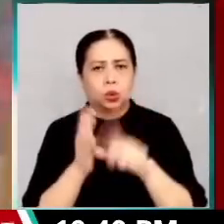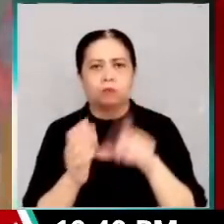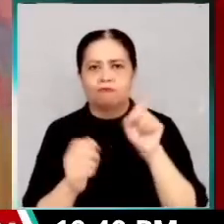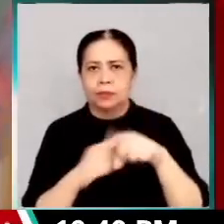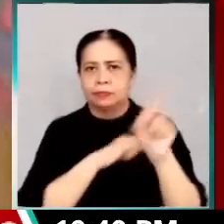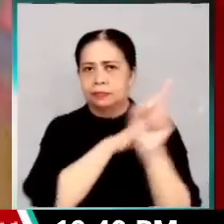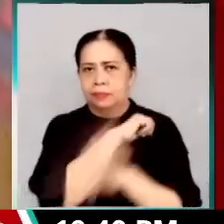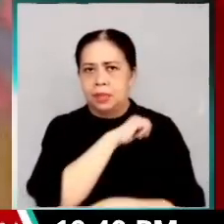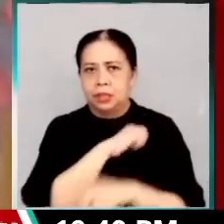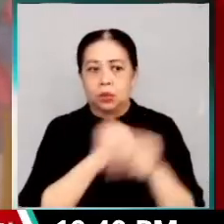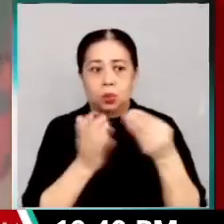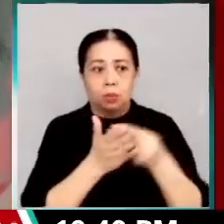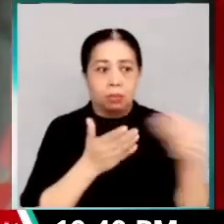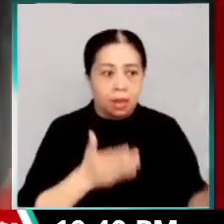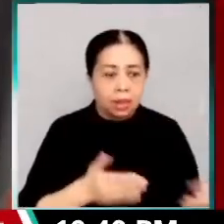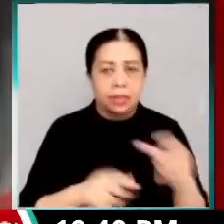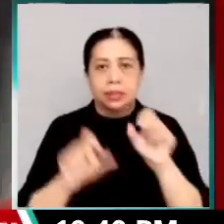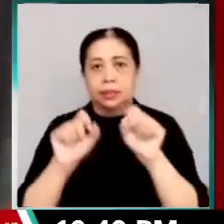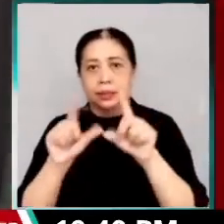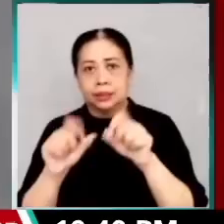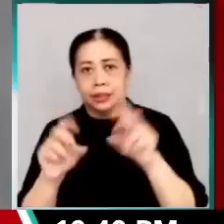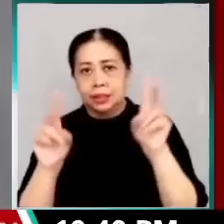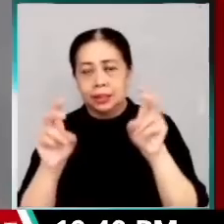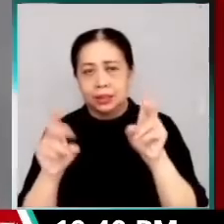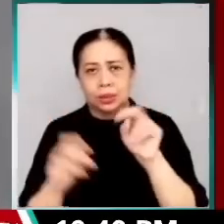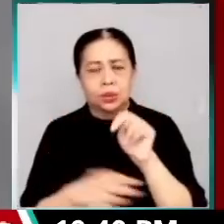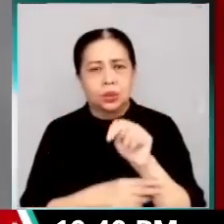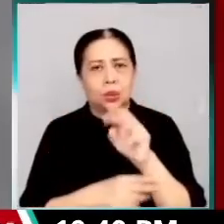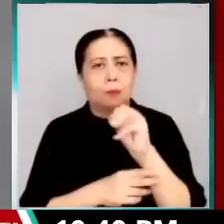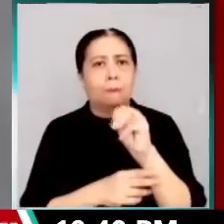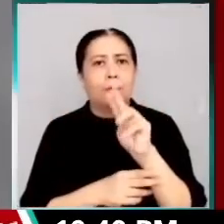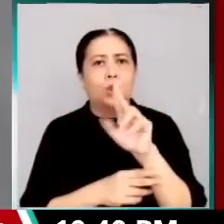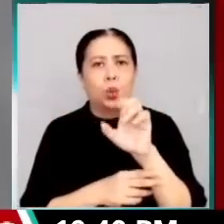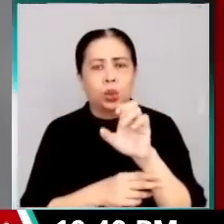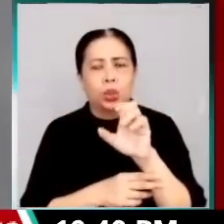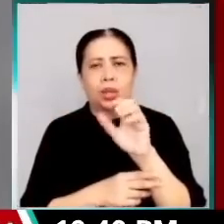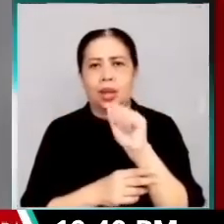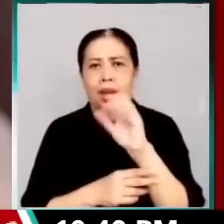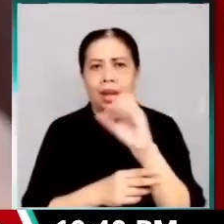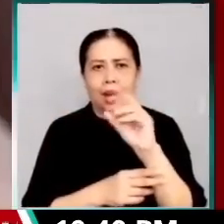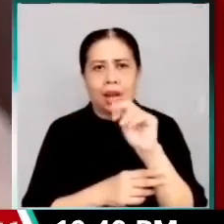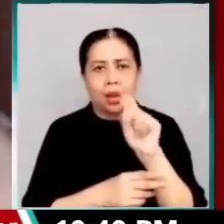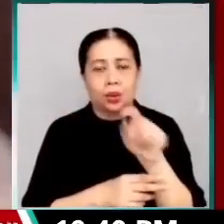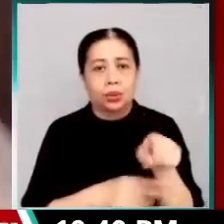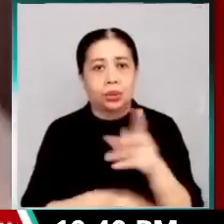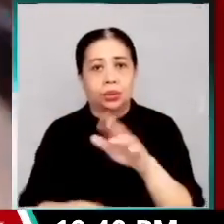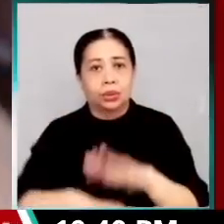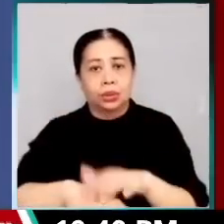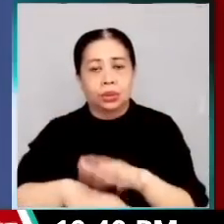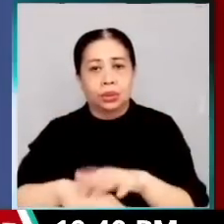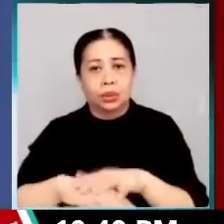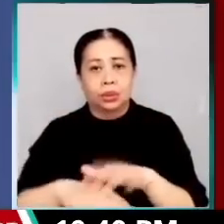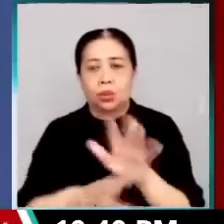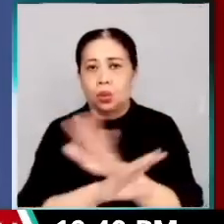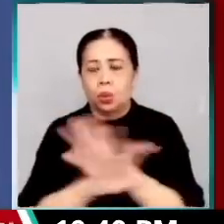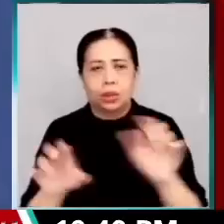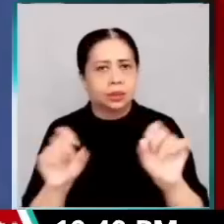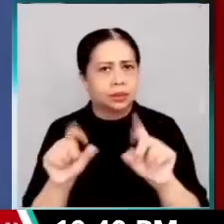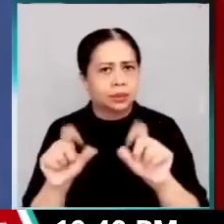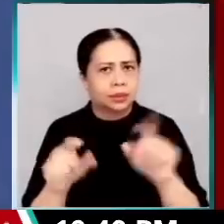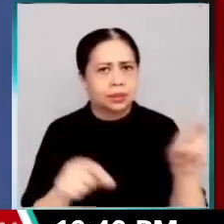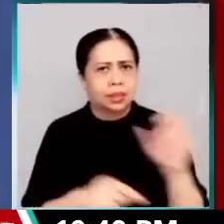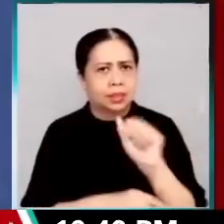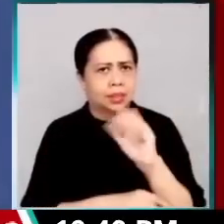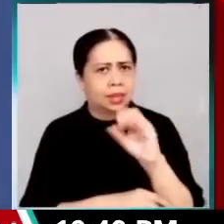at pagbebenta ng mga tinatawag na mule accounts. Bili ng GCash sa mga users nito, huwag magbenta ng kanilang account,